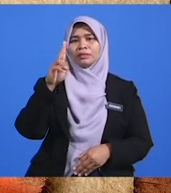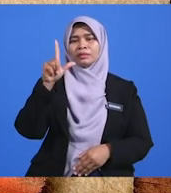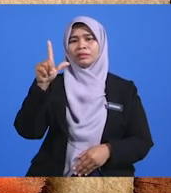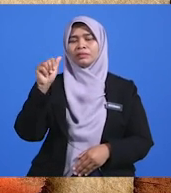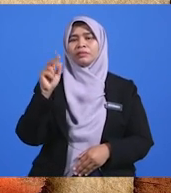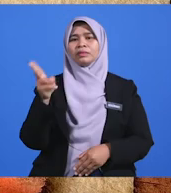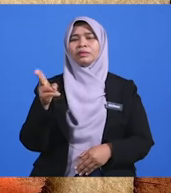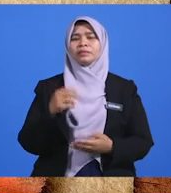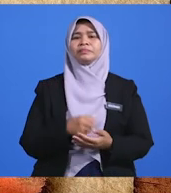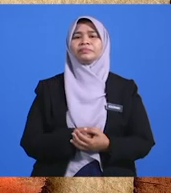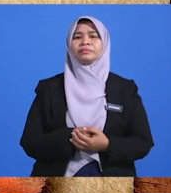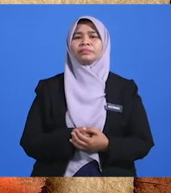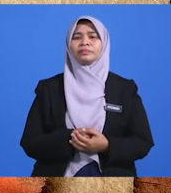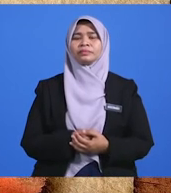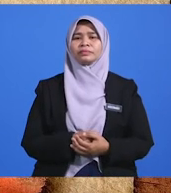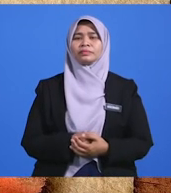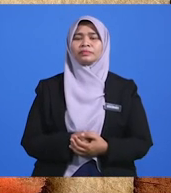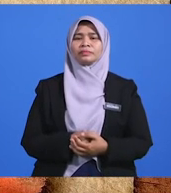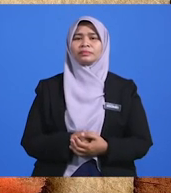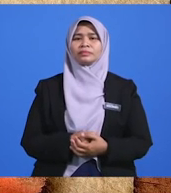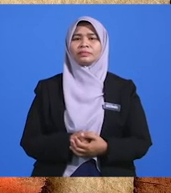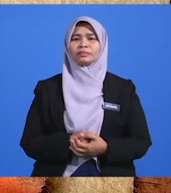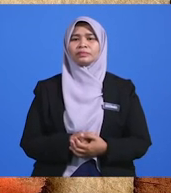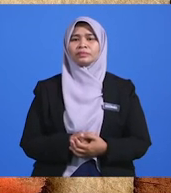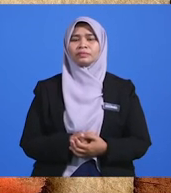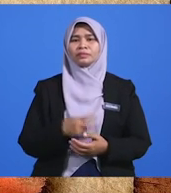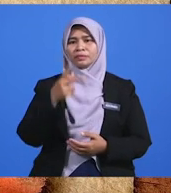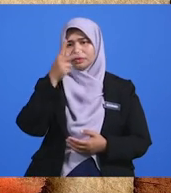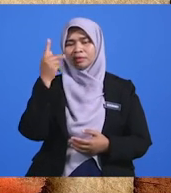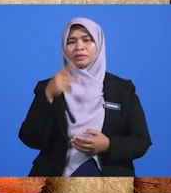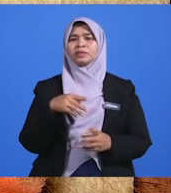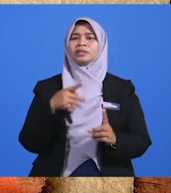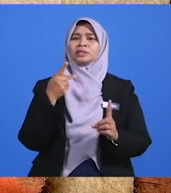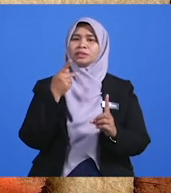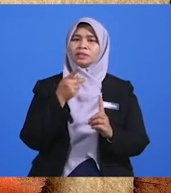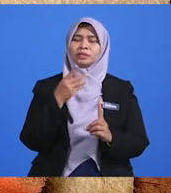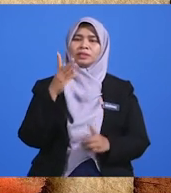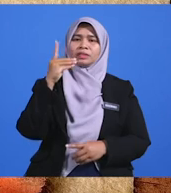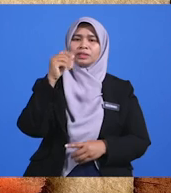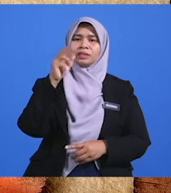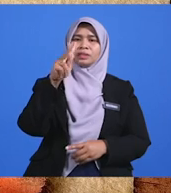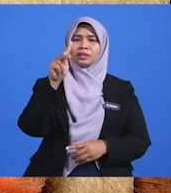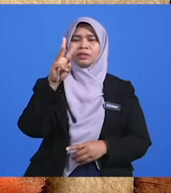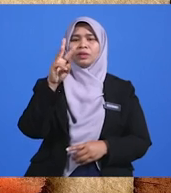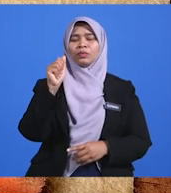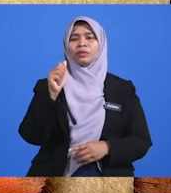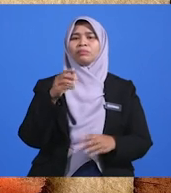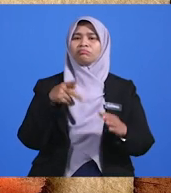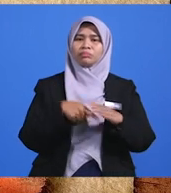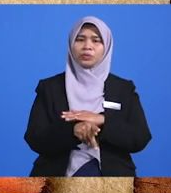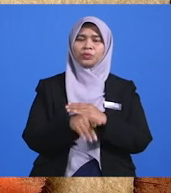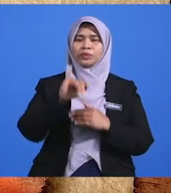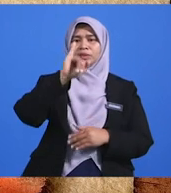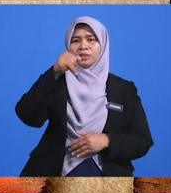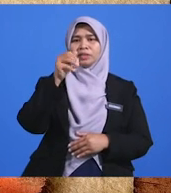negeri ke Pulau Seychelles. Kerana didakwa bersubahat membunuh resident British J.W.W. Birch,